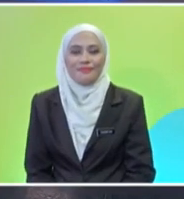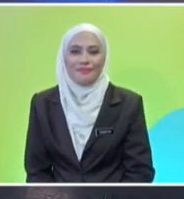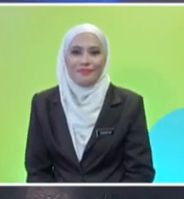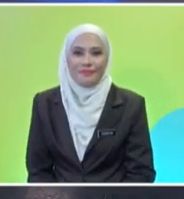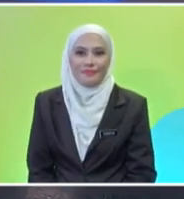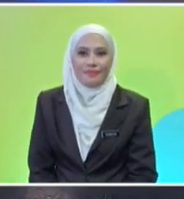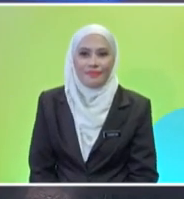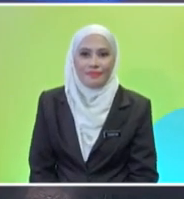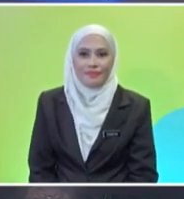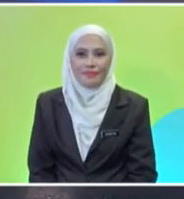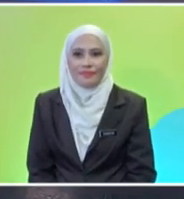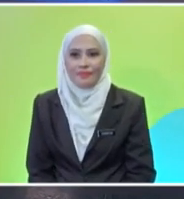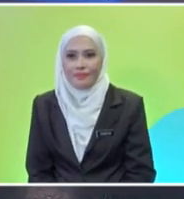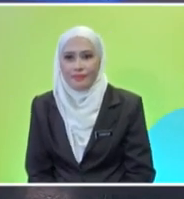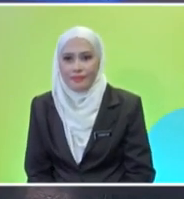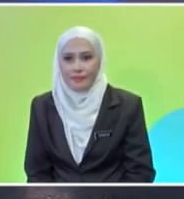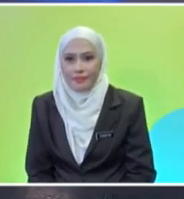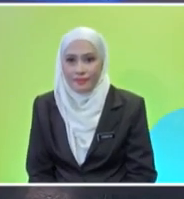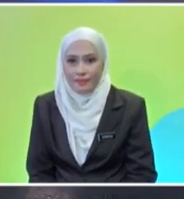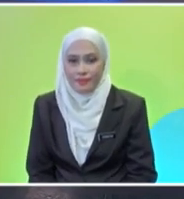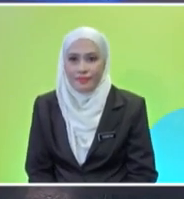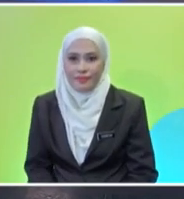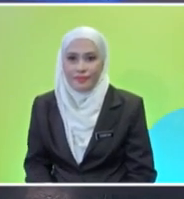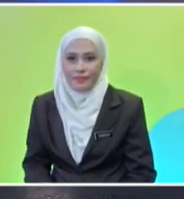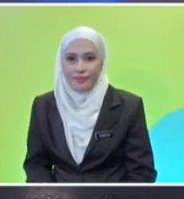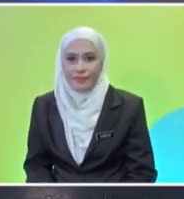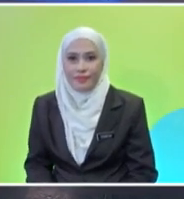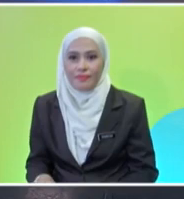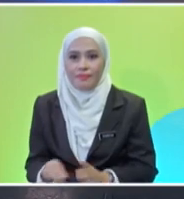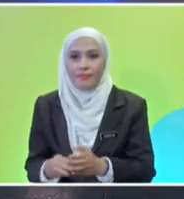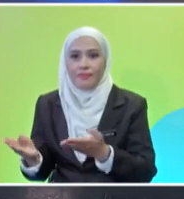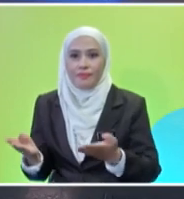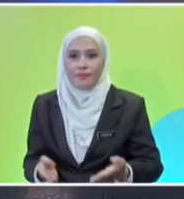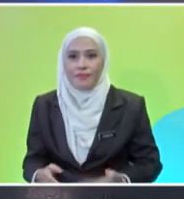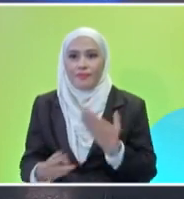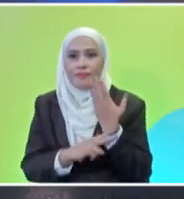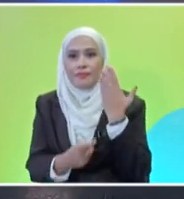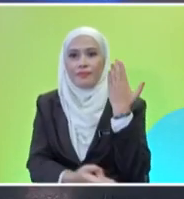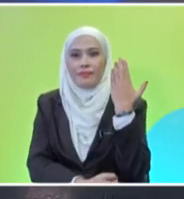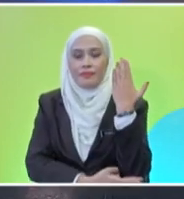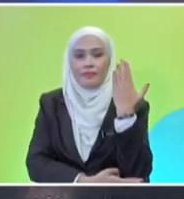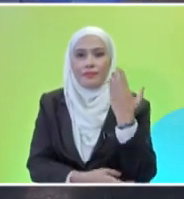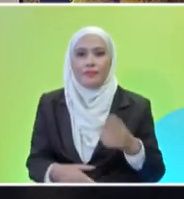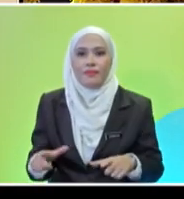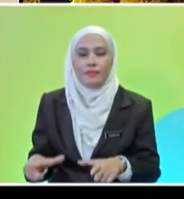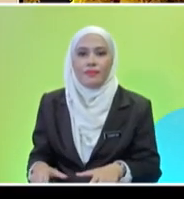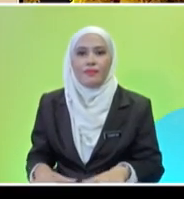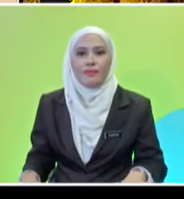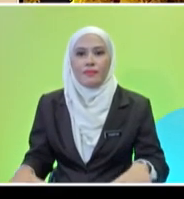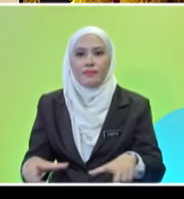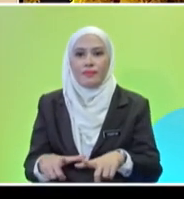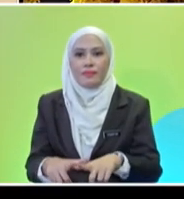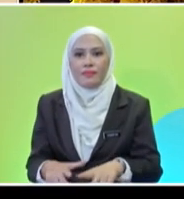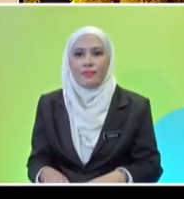baju kebaya baju kebaya membawa raga turun ke laman seni budaya